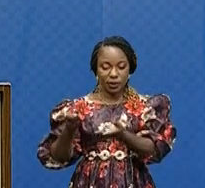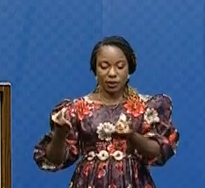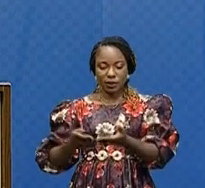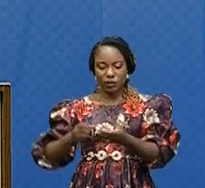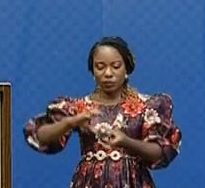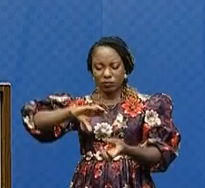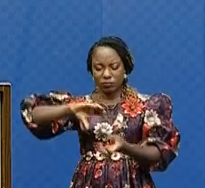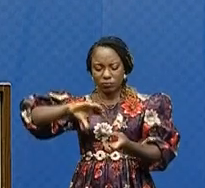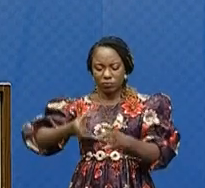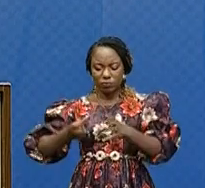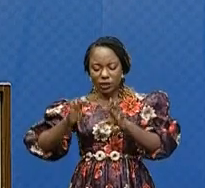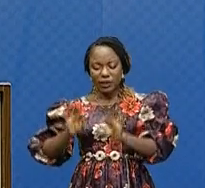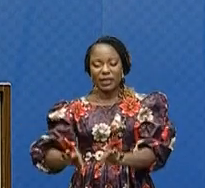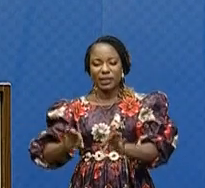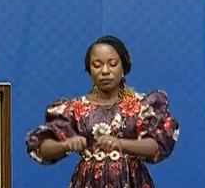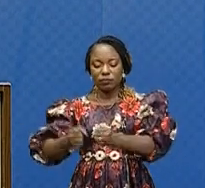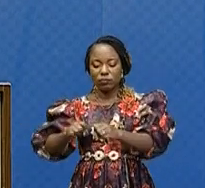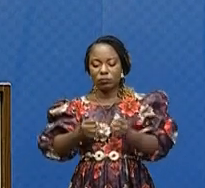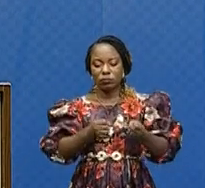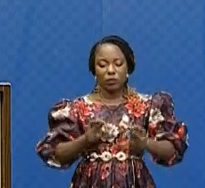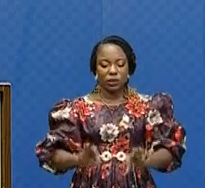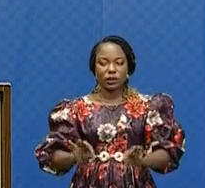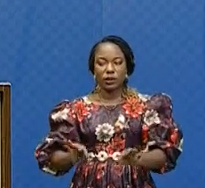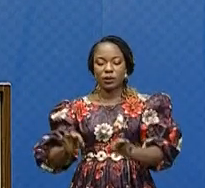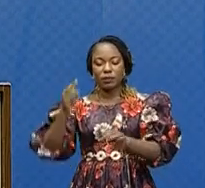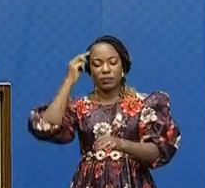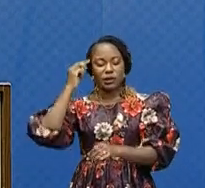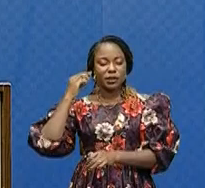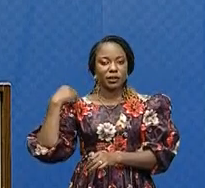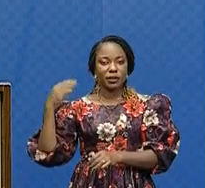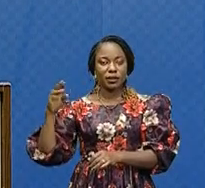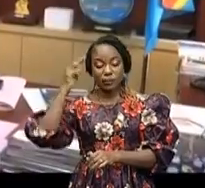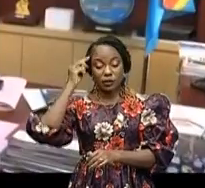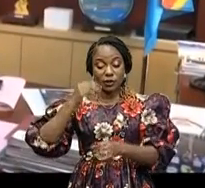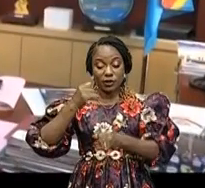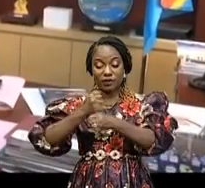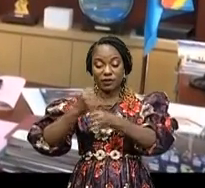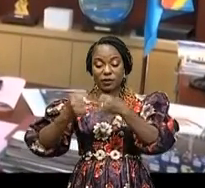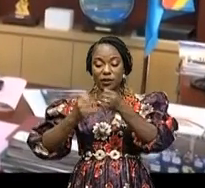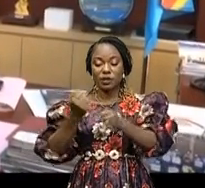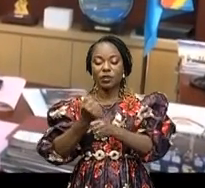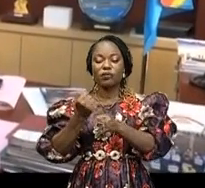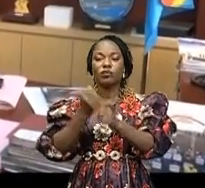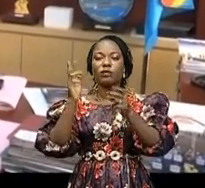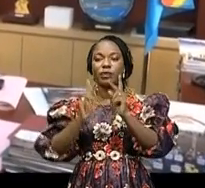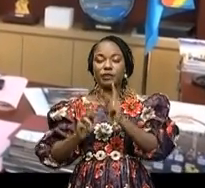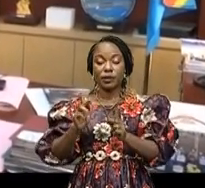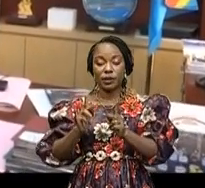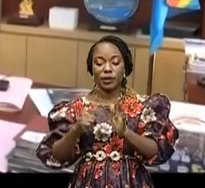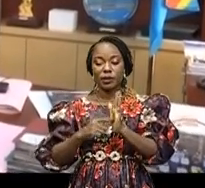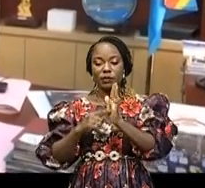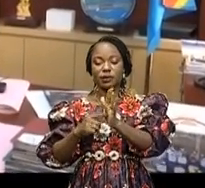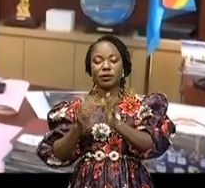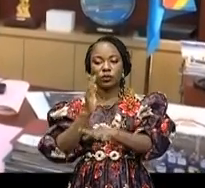en République démocratique du Congo. Le ministre d'État, ministre des Infrastructures et Travaux publics, a présenté